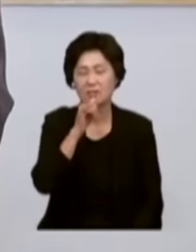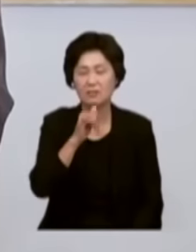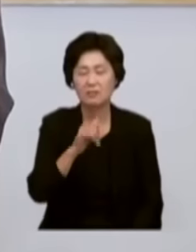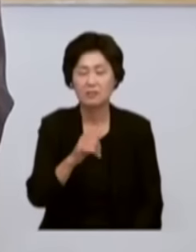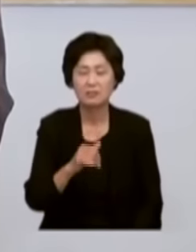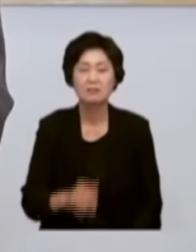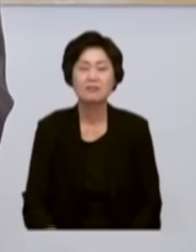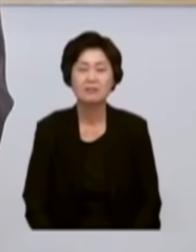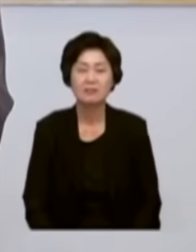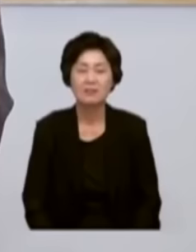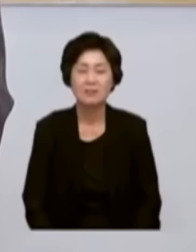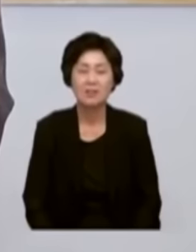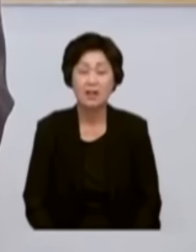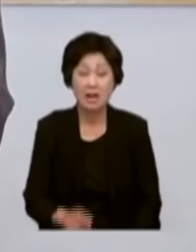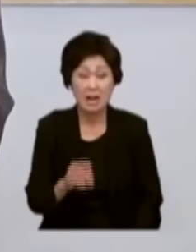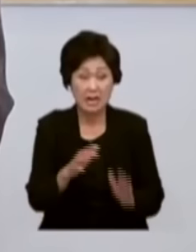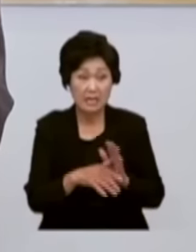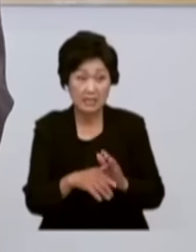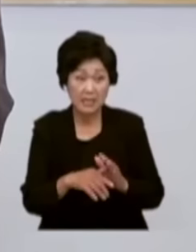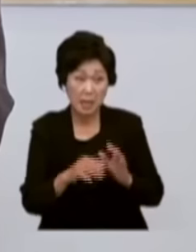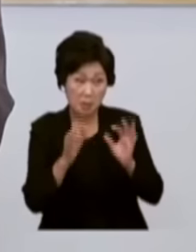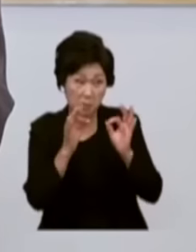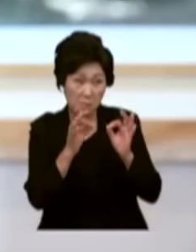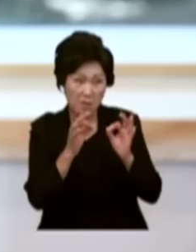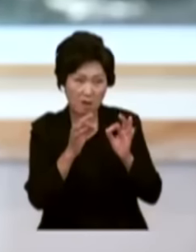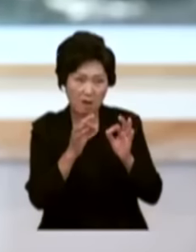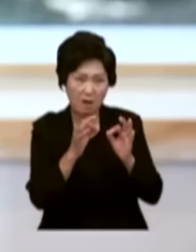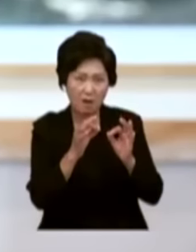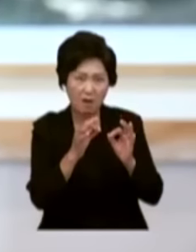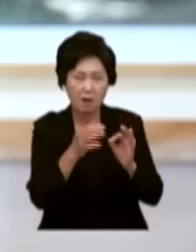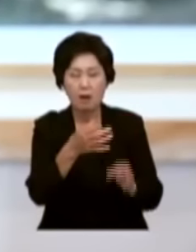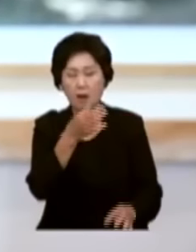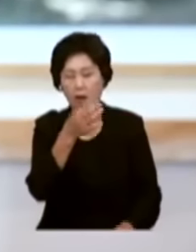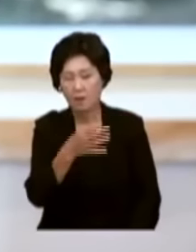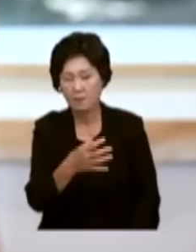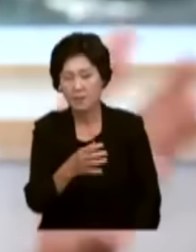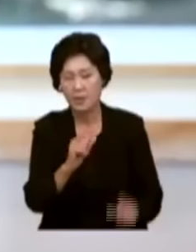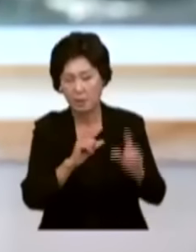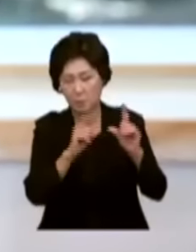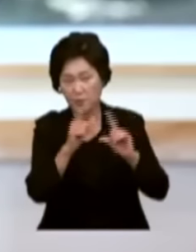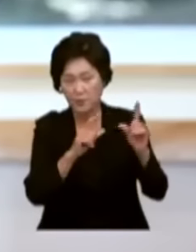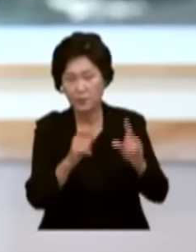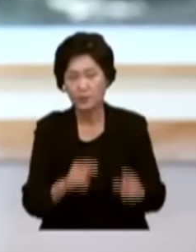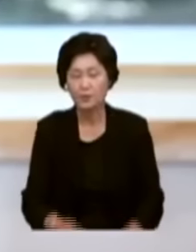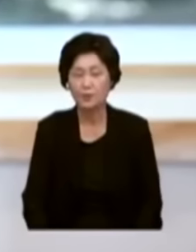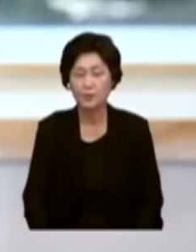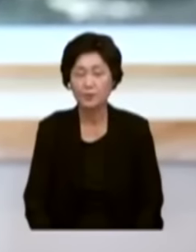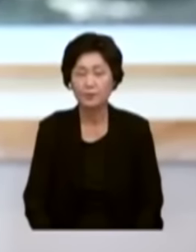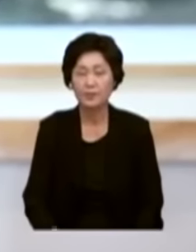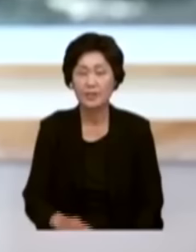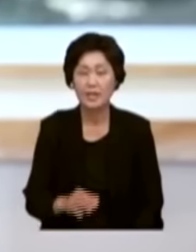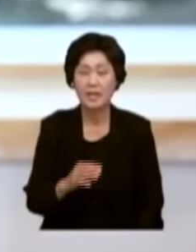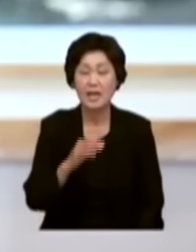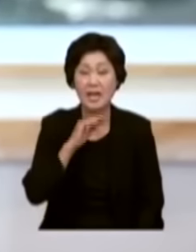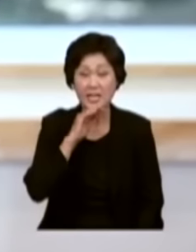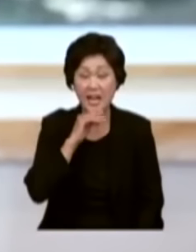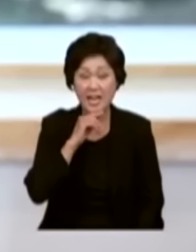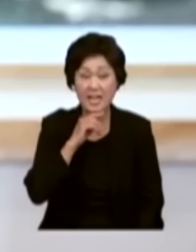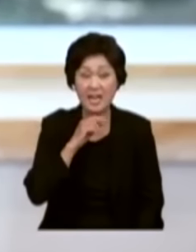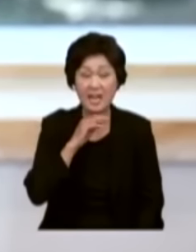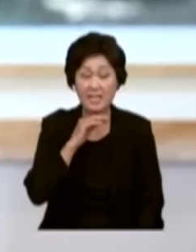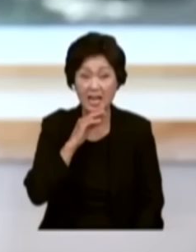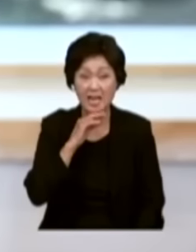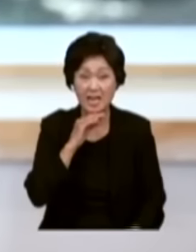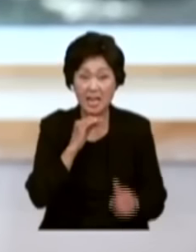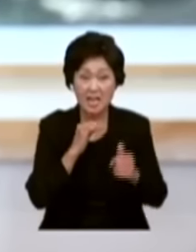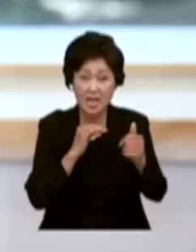보면은 되게 힘들었어요. 그러니까 나이가 어리더라도 오빠랑 결혼했으니까 언니잖아요. 환경이 다 오빠는